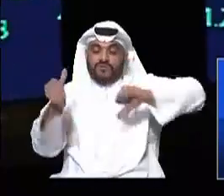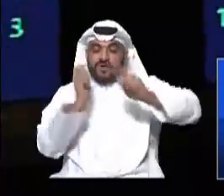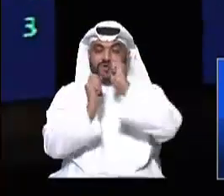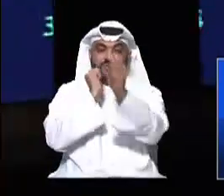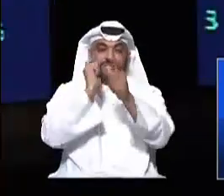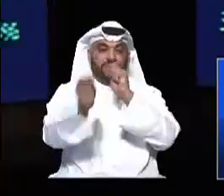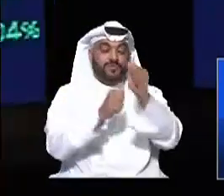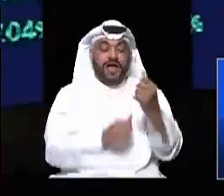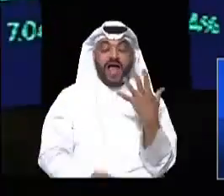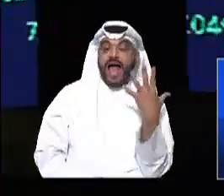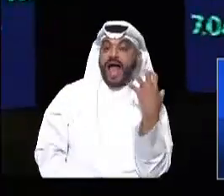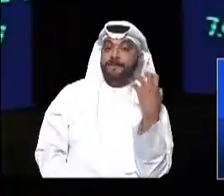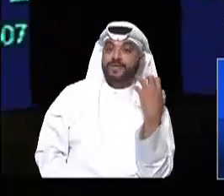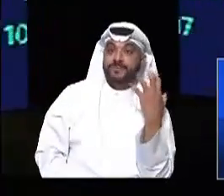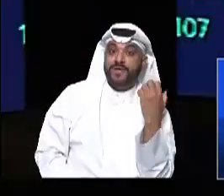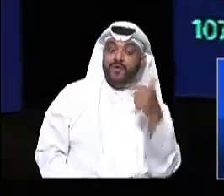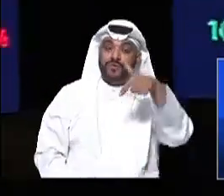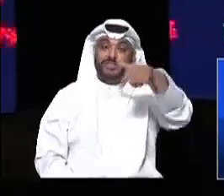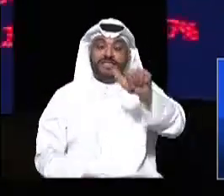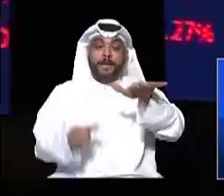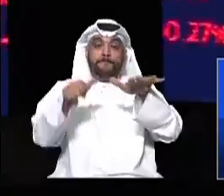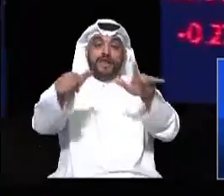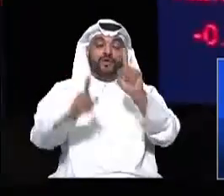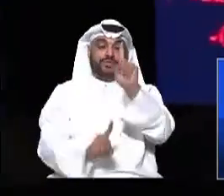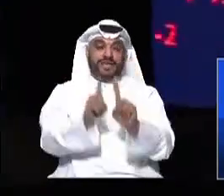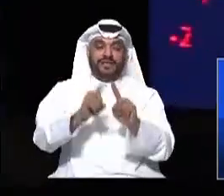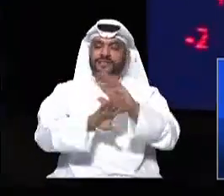566 مليون سهم بقيمة تجاوزت